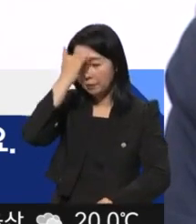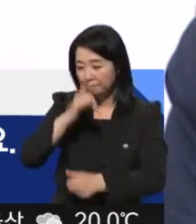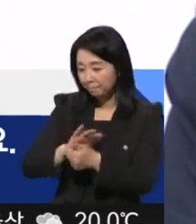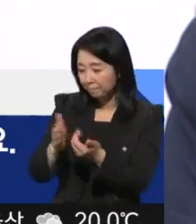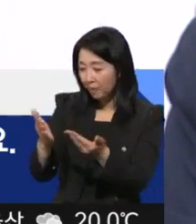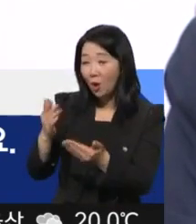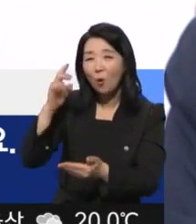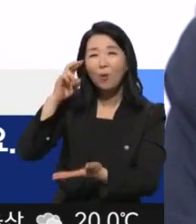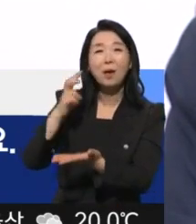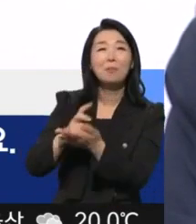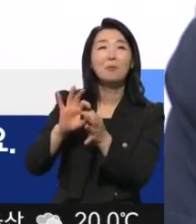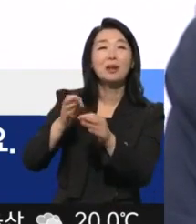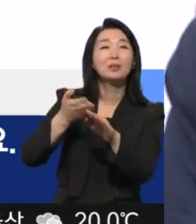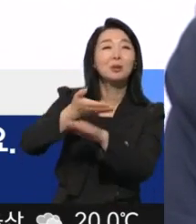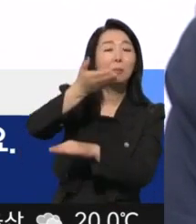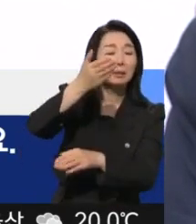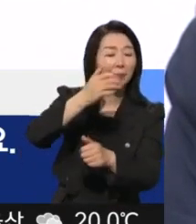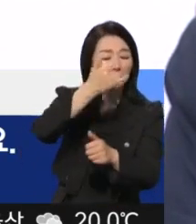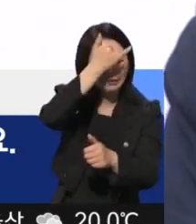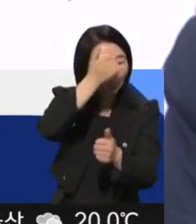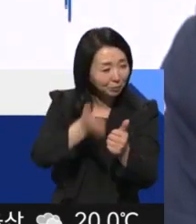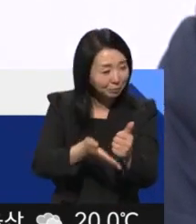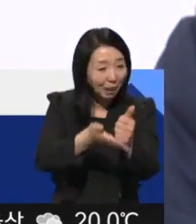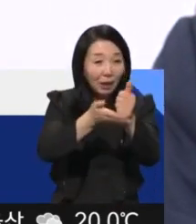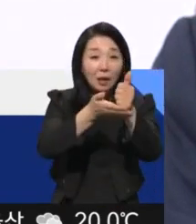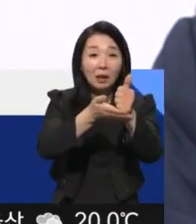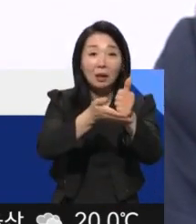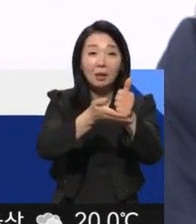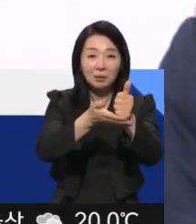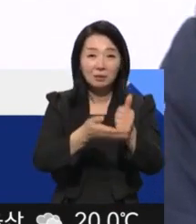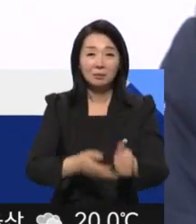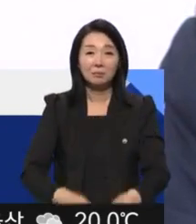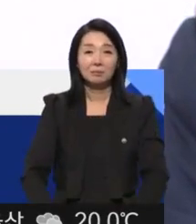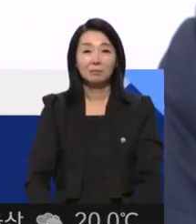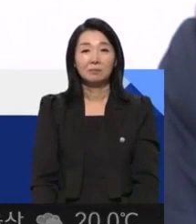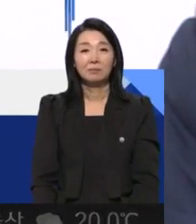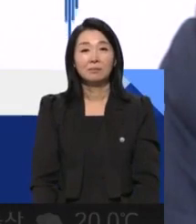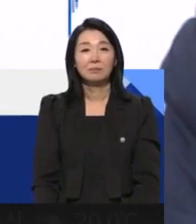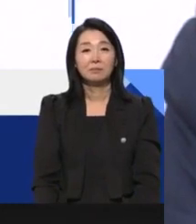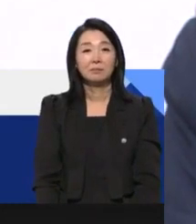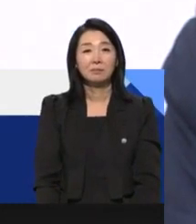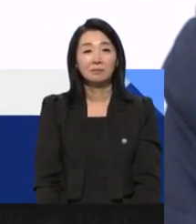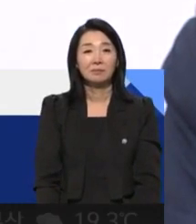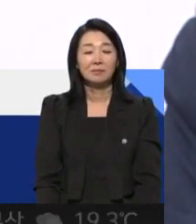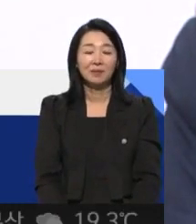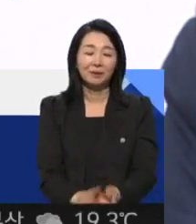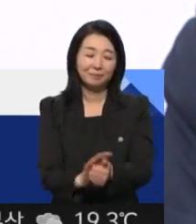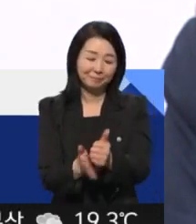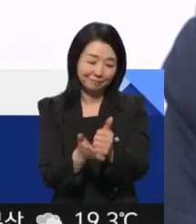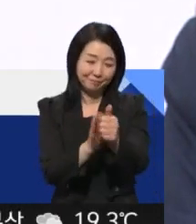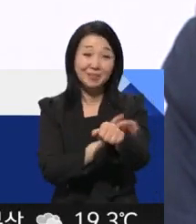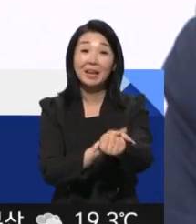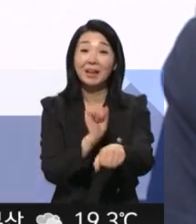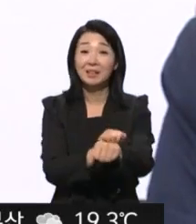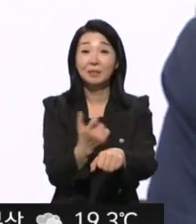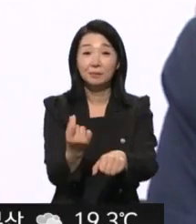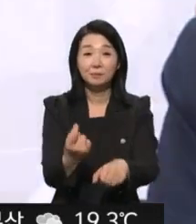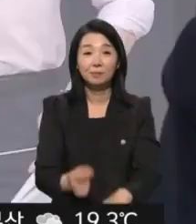법조계 선배이지 않습니까? 그렇죠. 네, 그래서 그렇게 아주 그 대접을 잘해주신 것